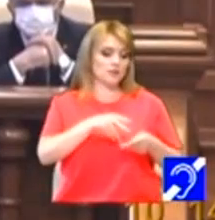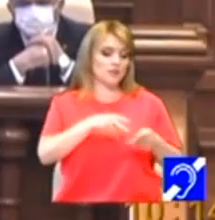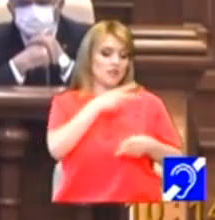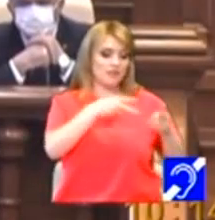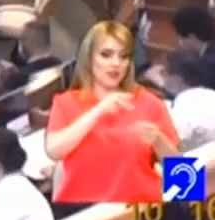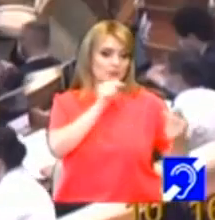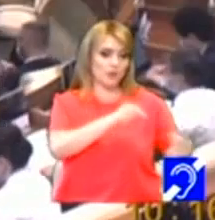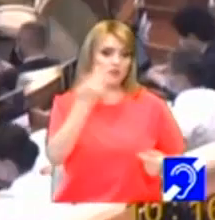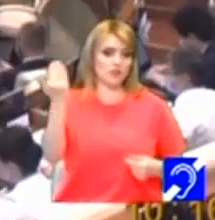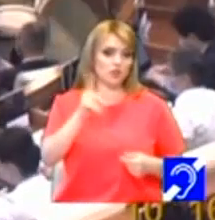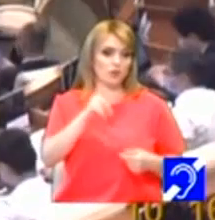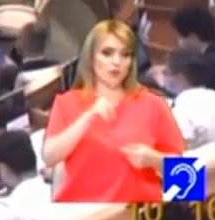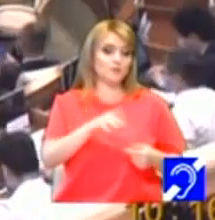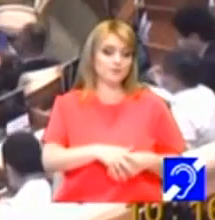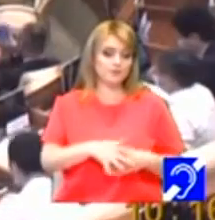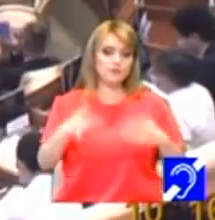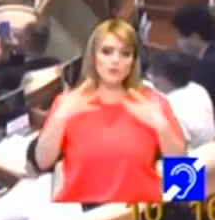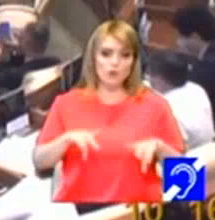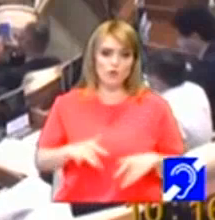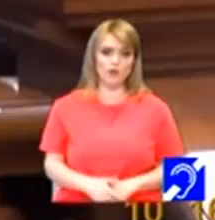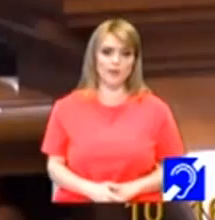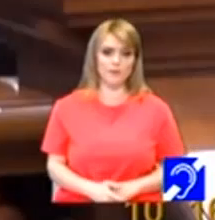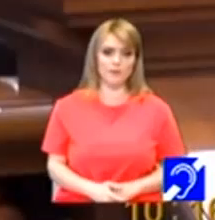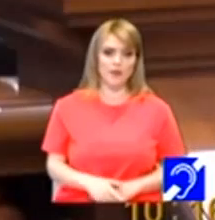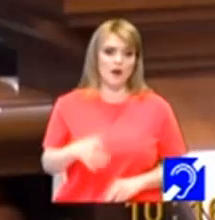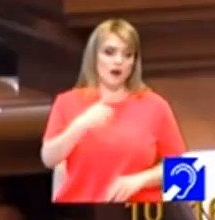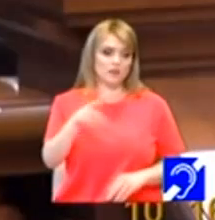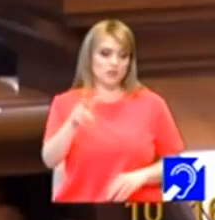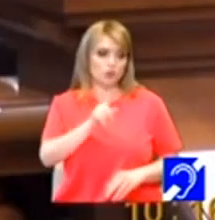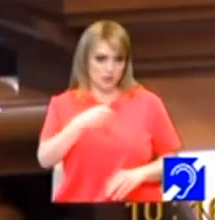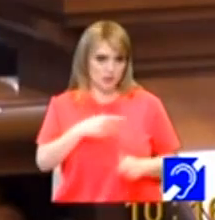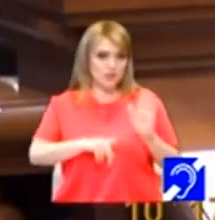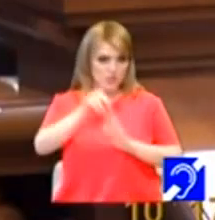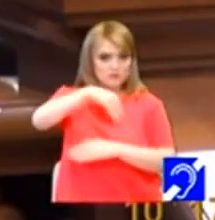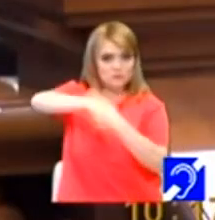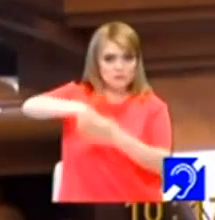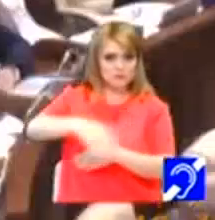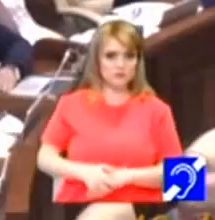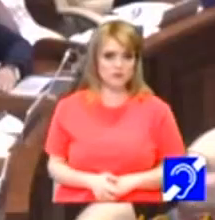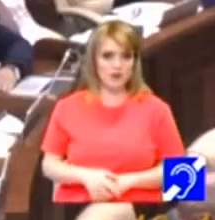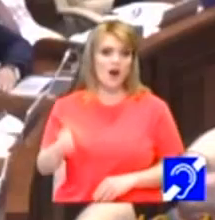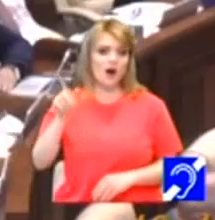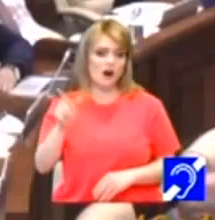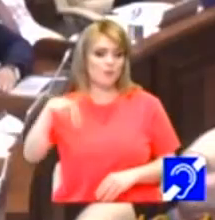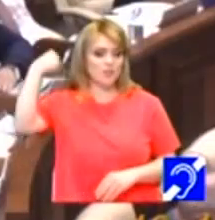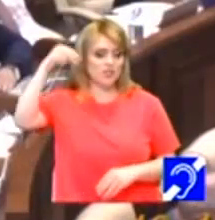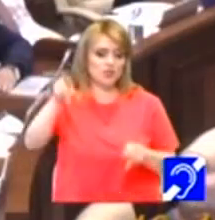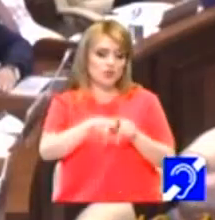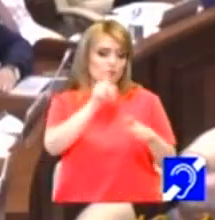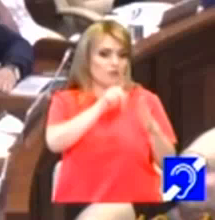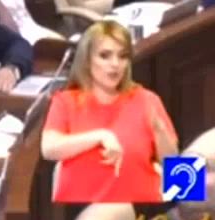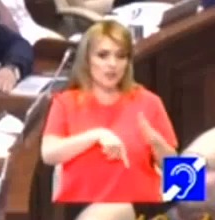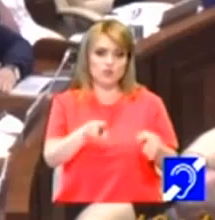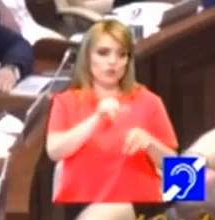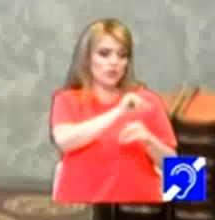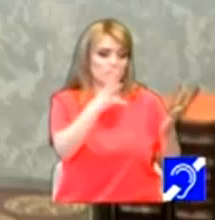ar fi de a provoca haos. Totuși, președintele e sceptic că proiectul moțiunii se va bucura de sprijinul majorității deputaților